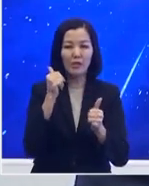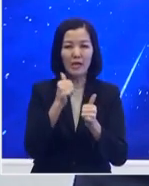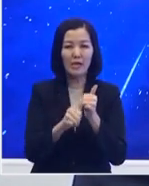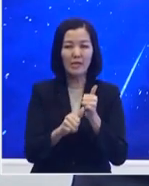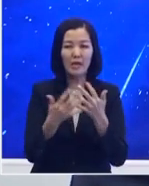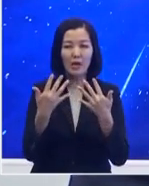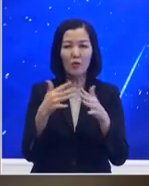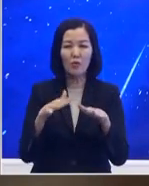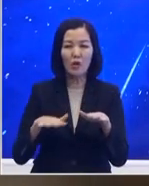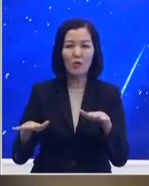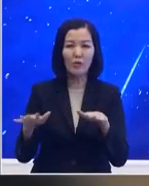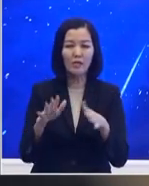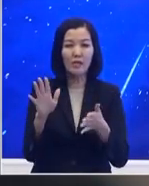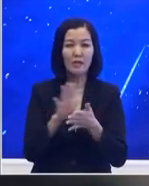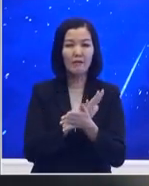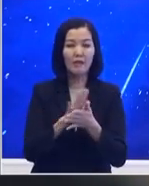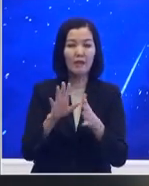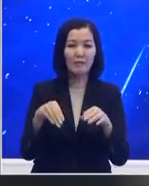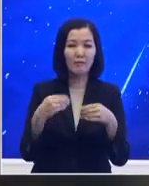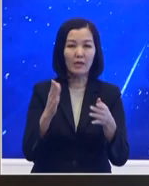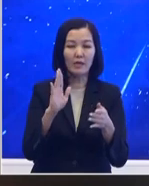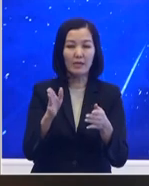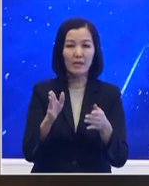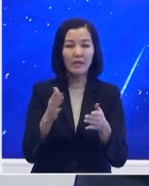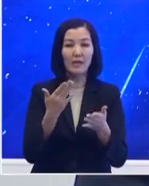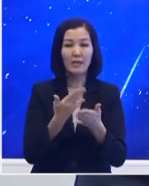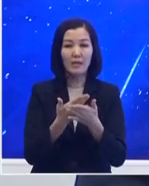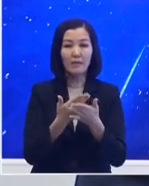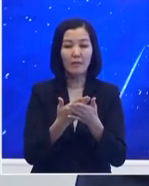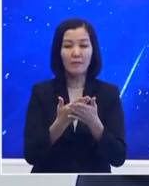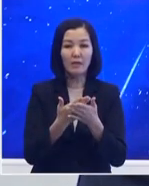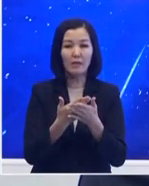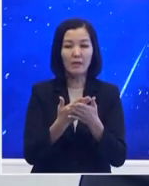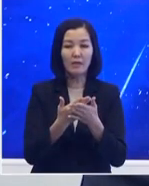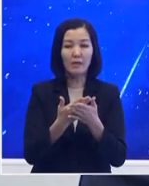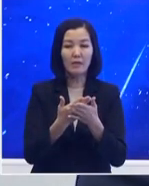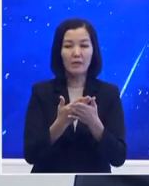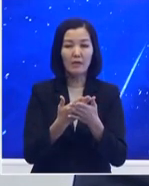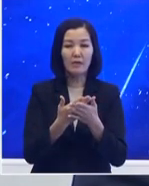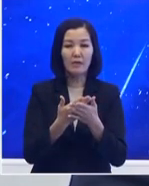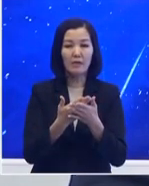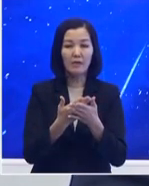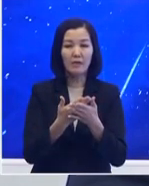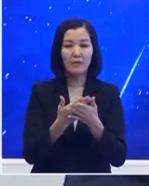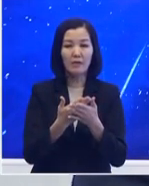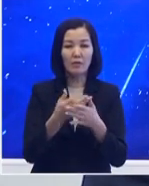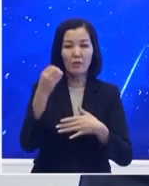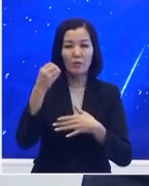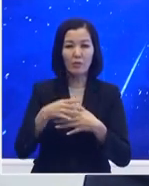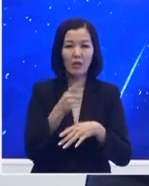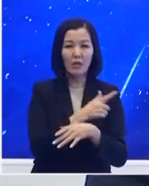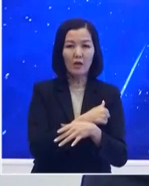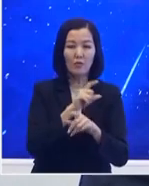ауылдарда, аудандарда тегін беріледі. Бұл мониторинг барысында алған ақпаратқа сәйкес, мысалы, орталық